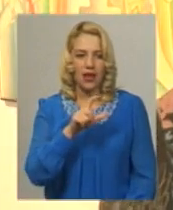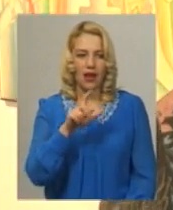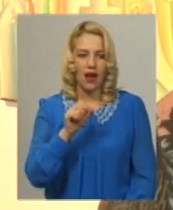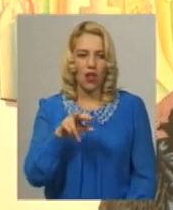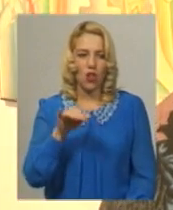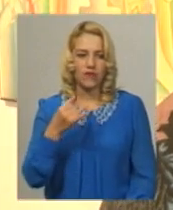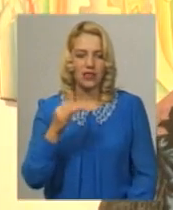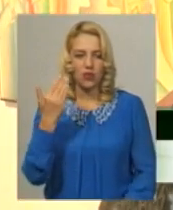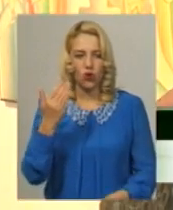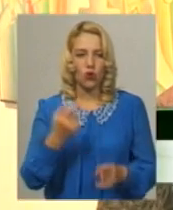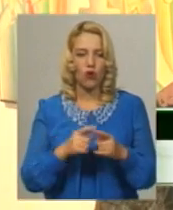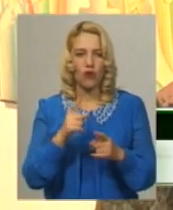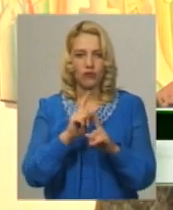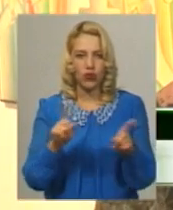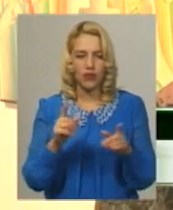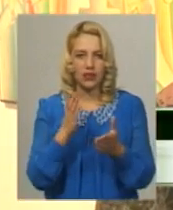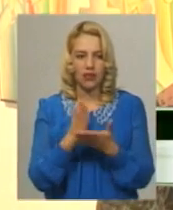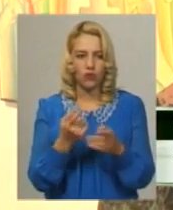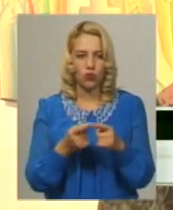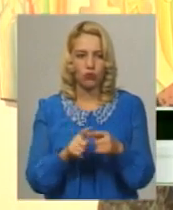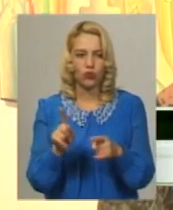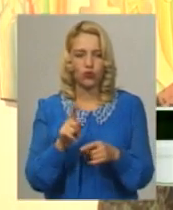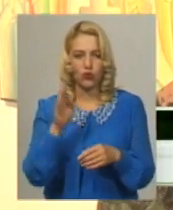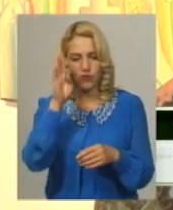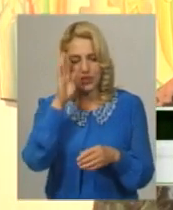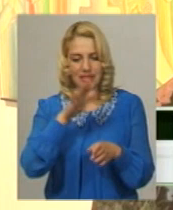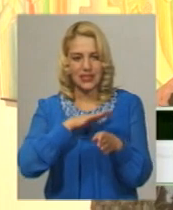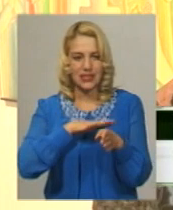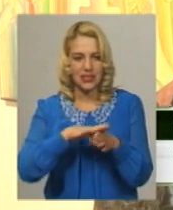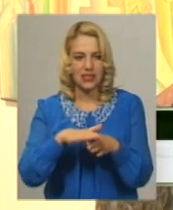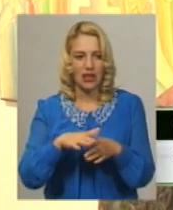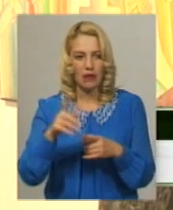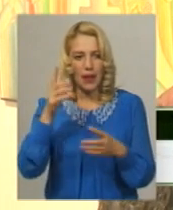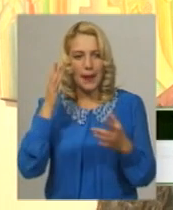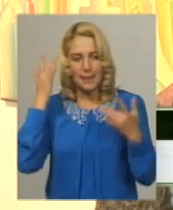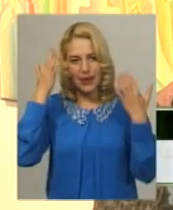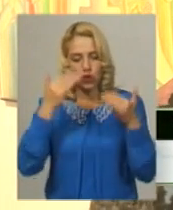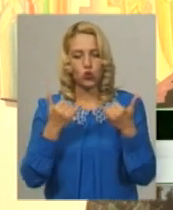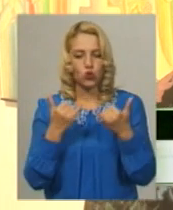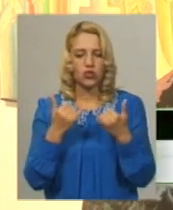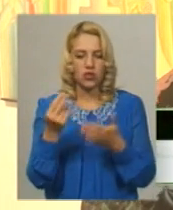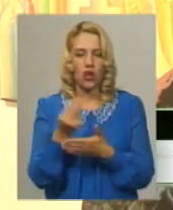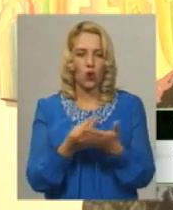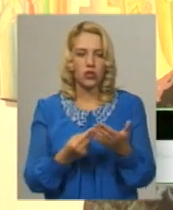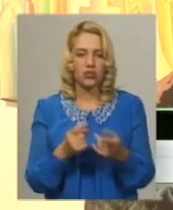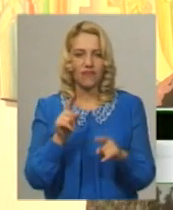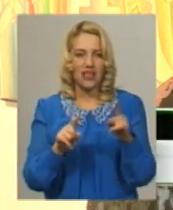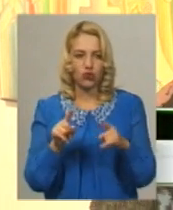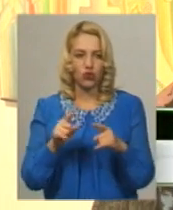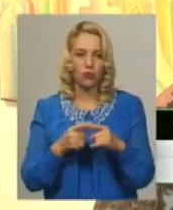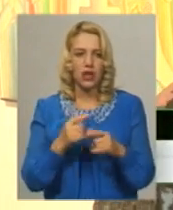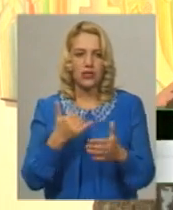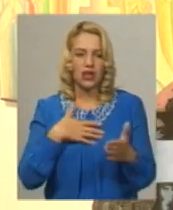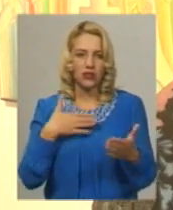Його головний феномен полягає в тому, що він якраз здійснив мрію сучасних художників дечому. Зараз дуже